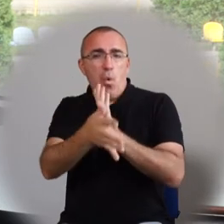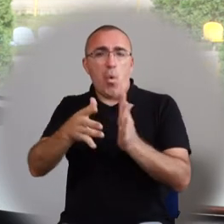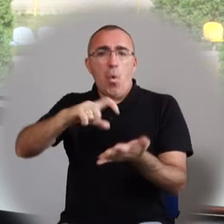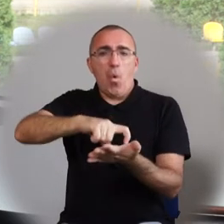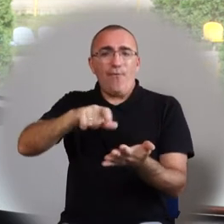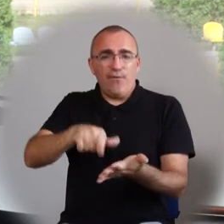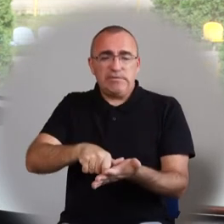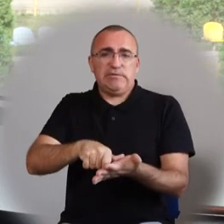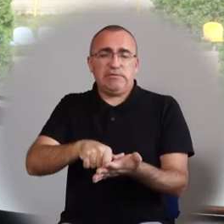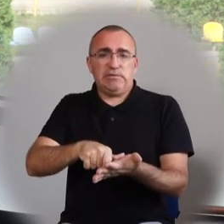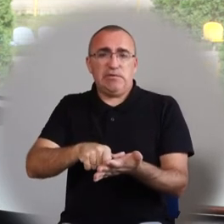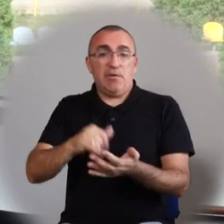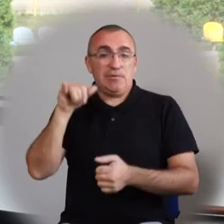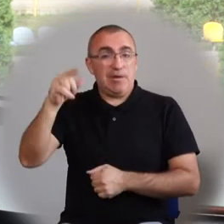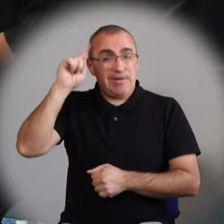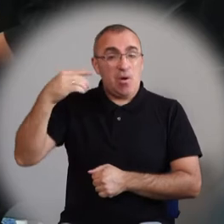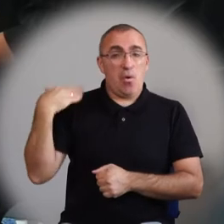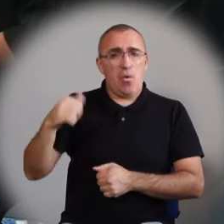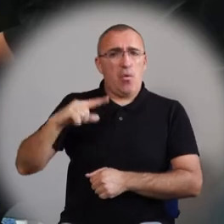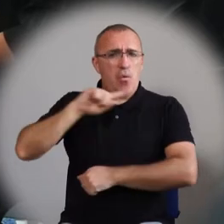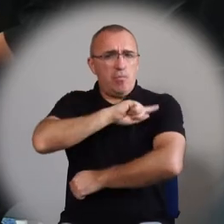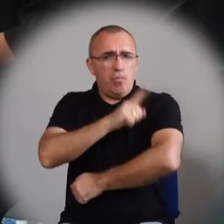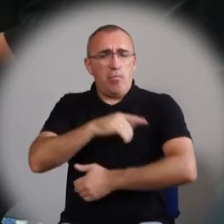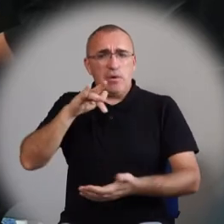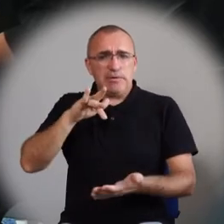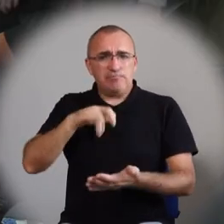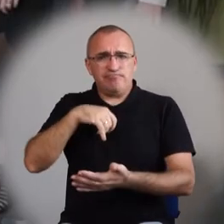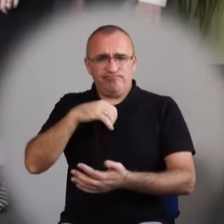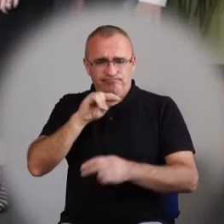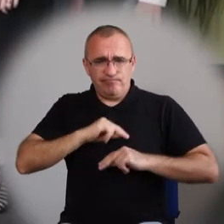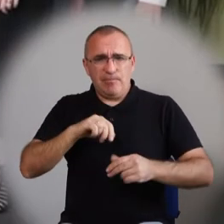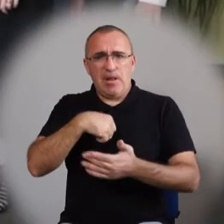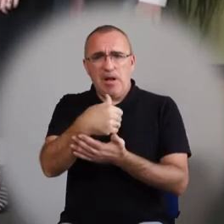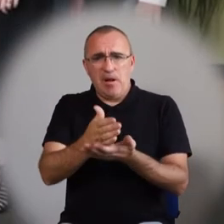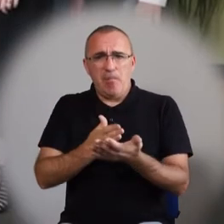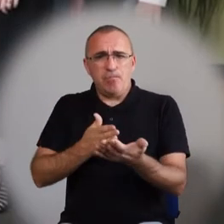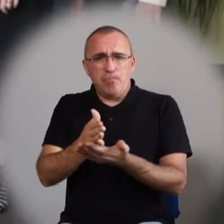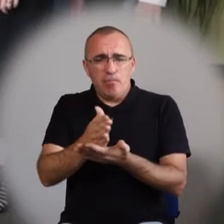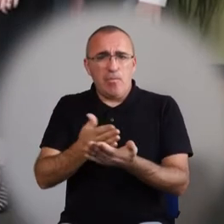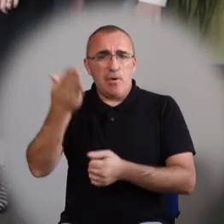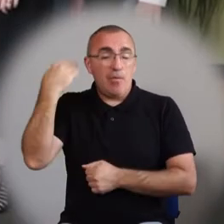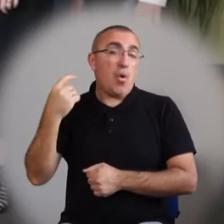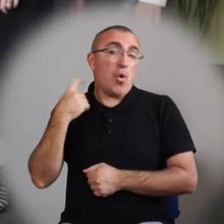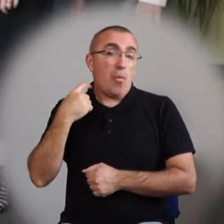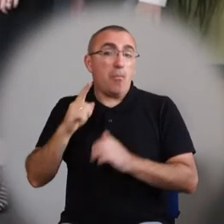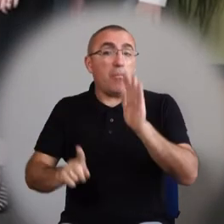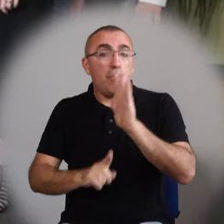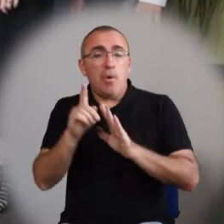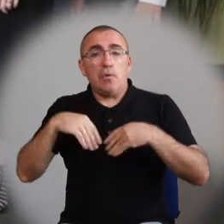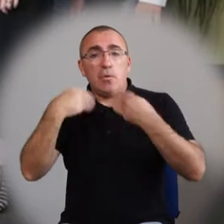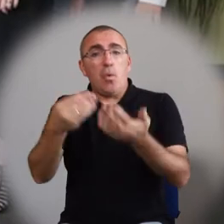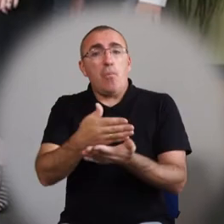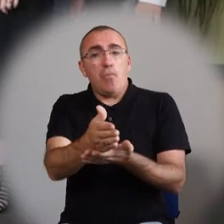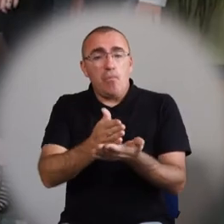в прозорому офісі. Знаю про те, що в Олександрії дуже потужно працює центр надання адміністративних послуг. Вони раніше, ніж